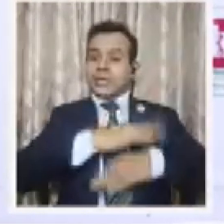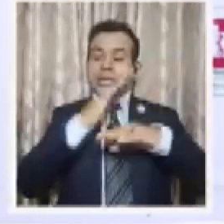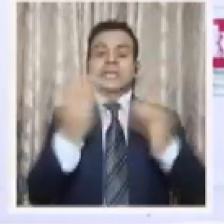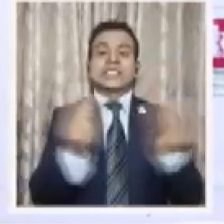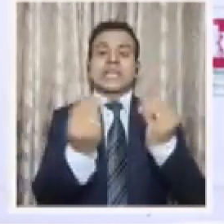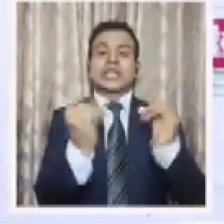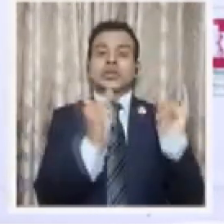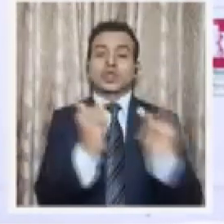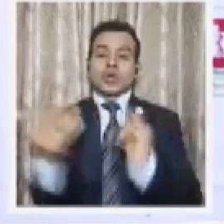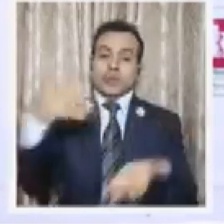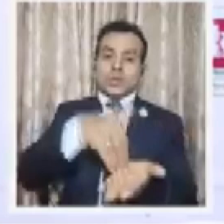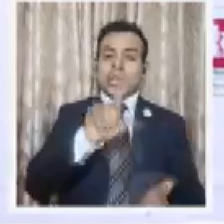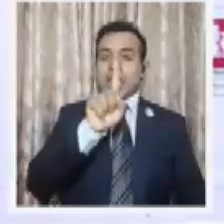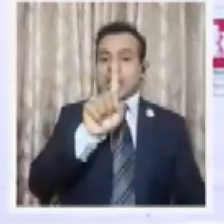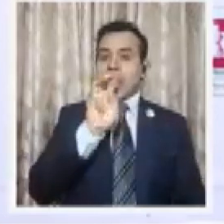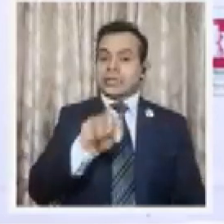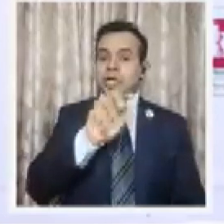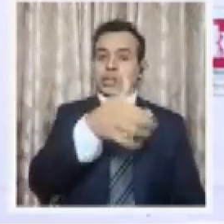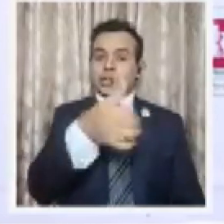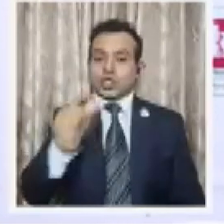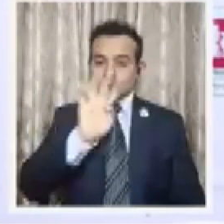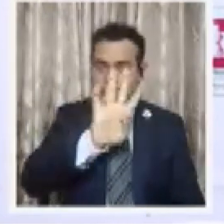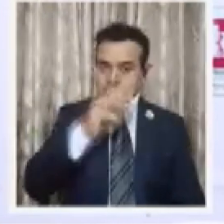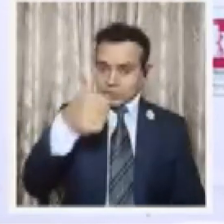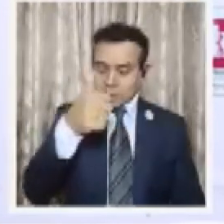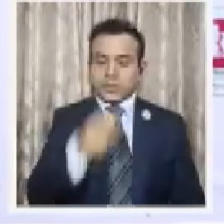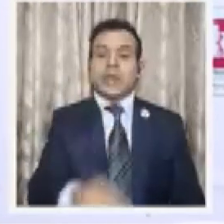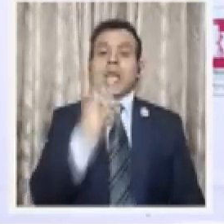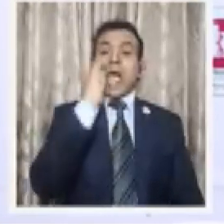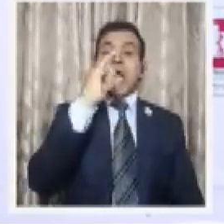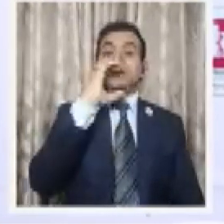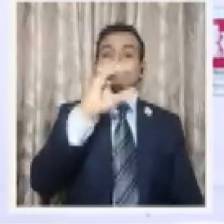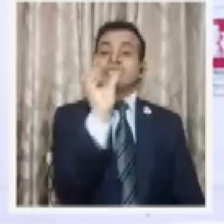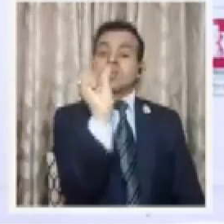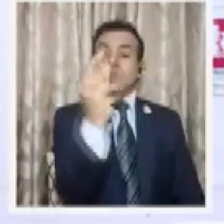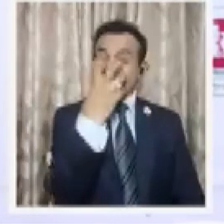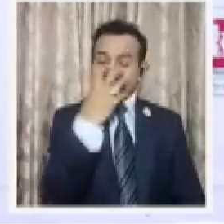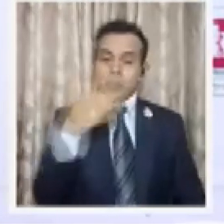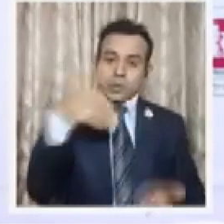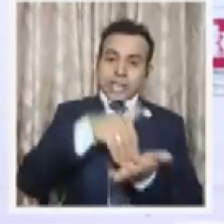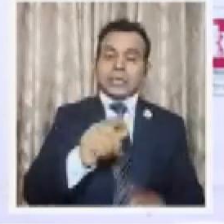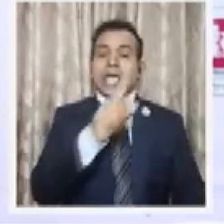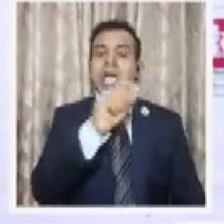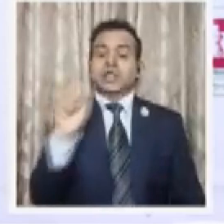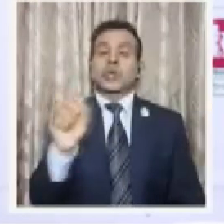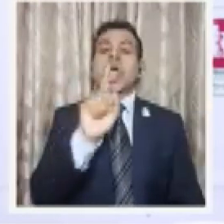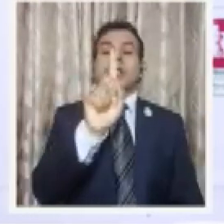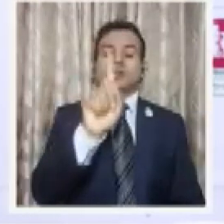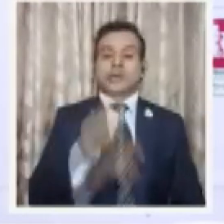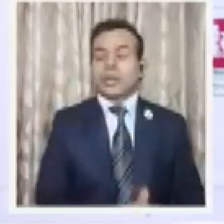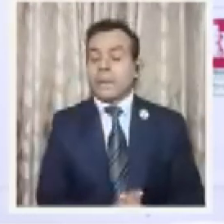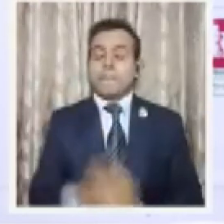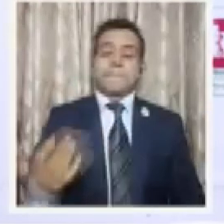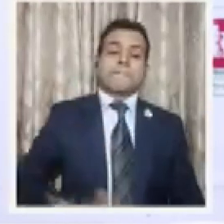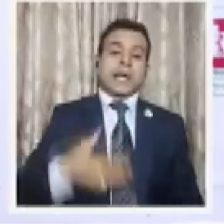সারা দেশের অন্যান্য হাসপাতালের সাধারণ সজ্জায় রোগী ভর্তি আছে 1,646 জন এবং আইসিইউ